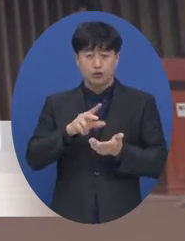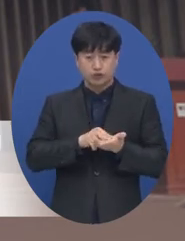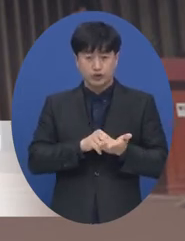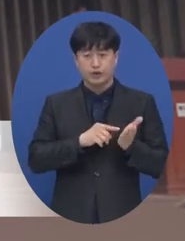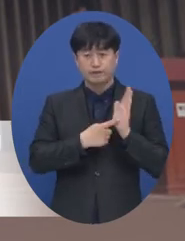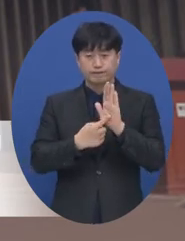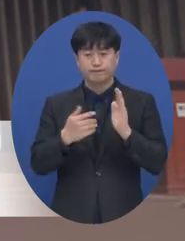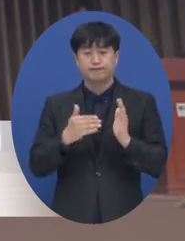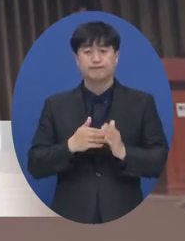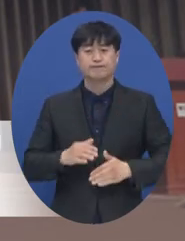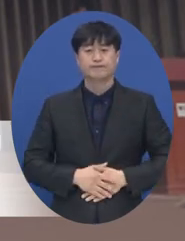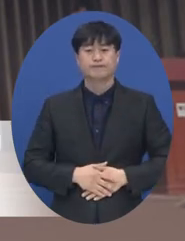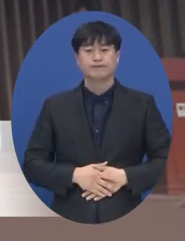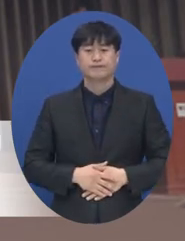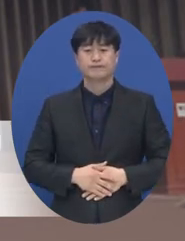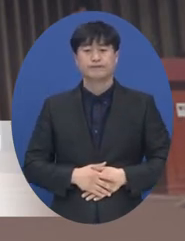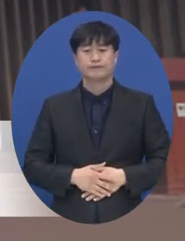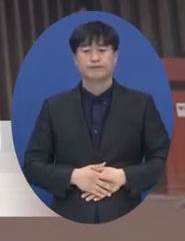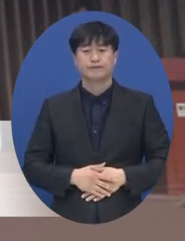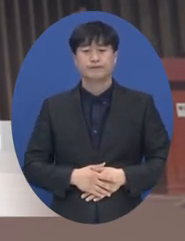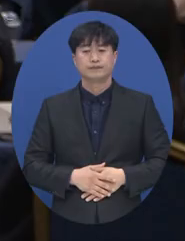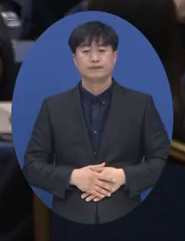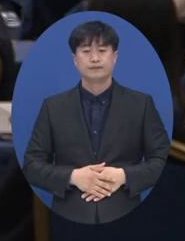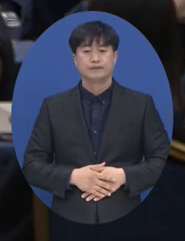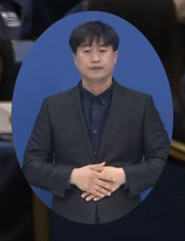나왔습니다. 최지영 기자가 전해드립니다.